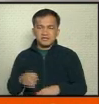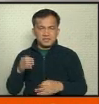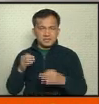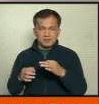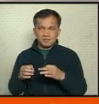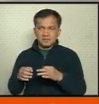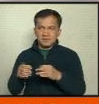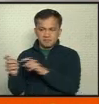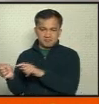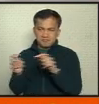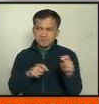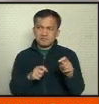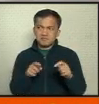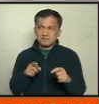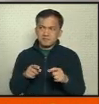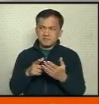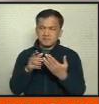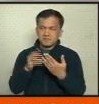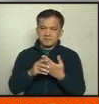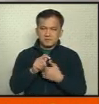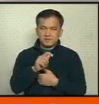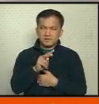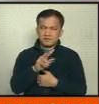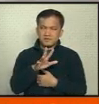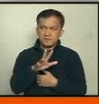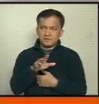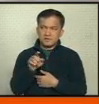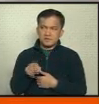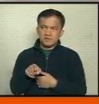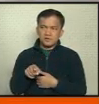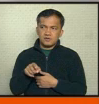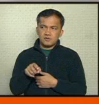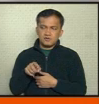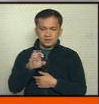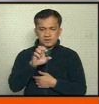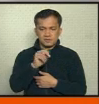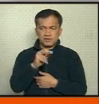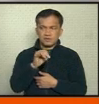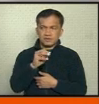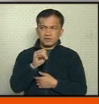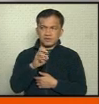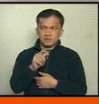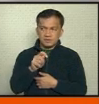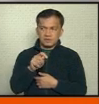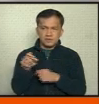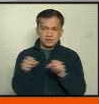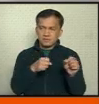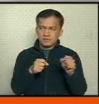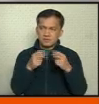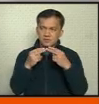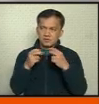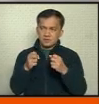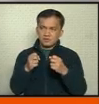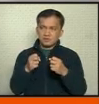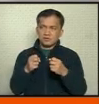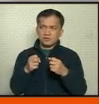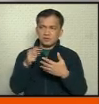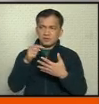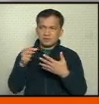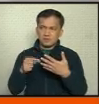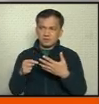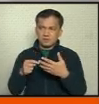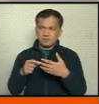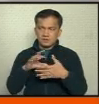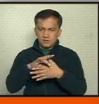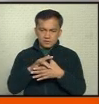nito. Kung may ikakarga man daw ng mga programa ang TV5, yun ay ang mga entertainment, sports, news at iba